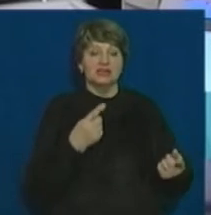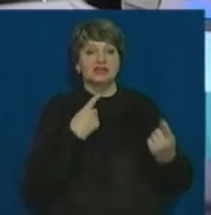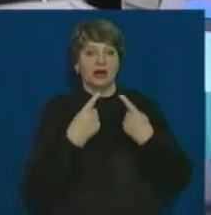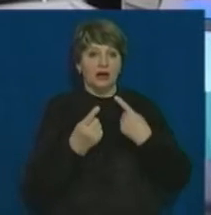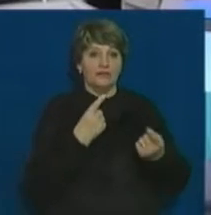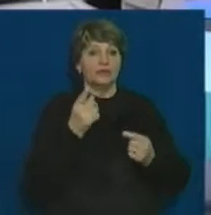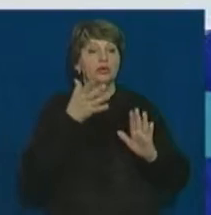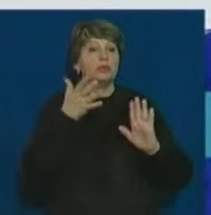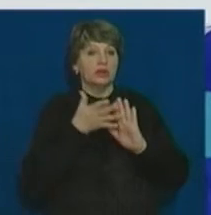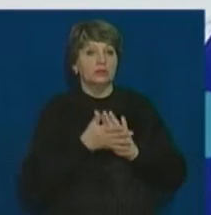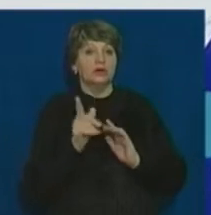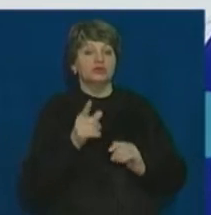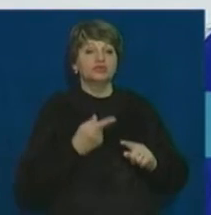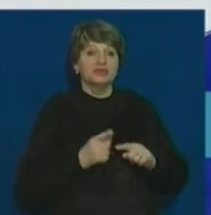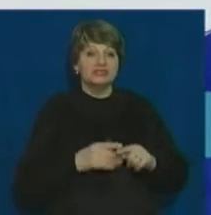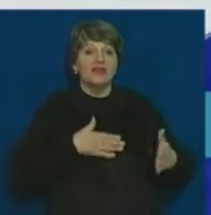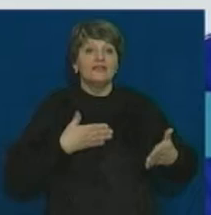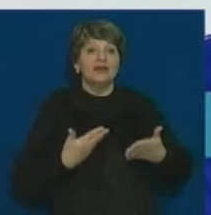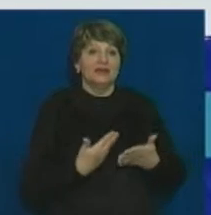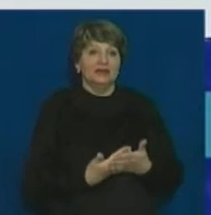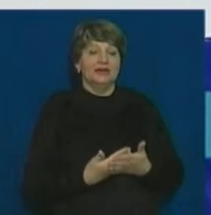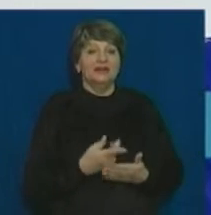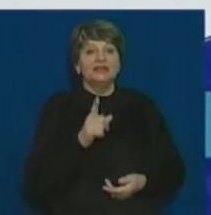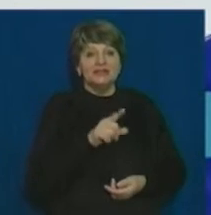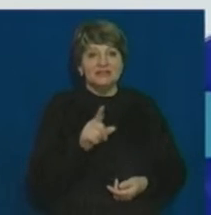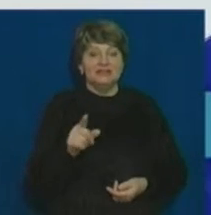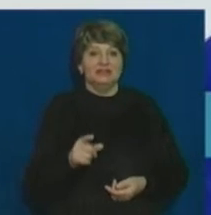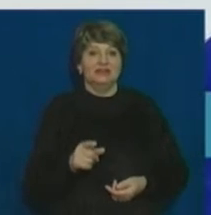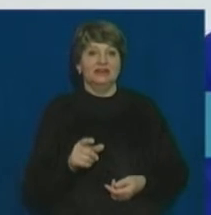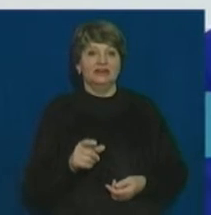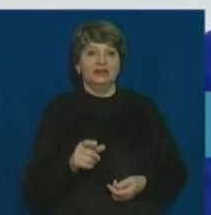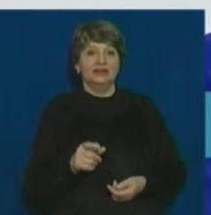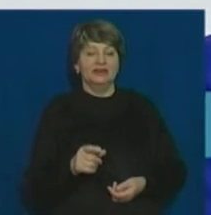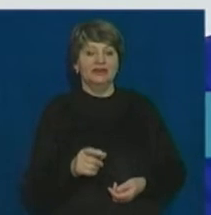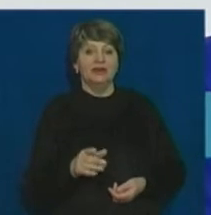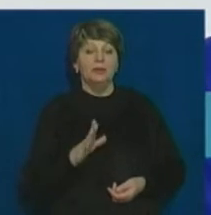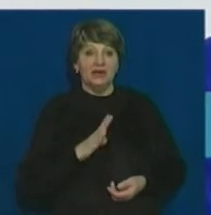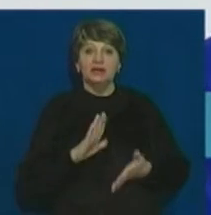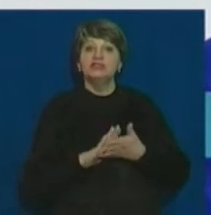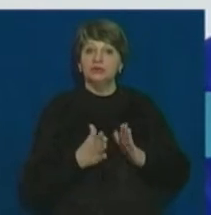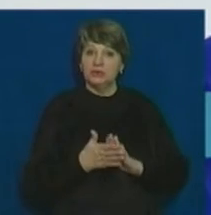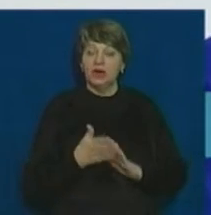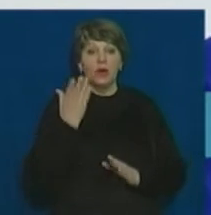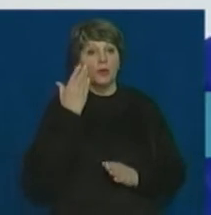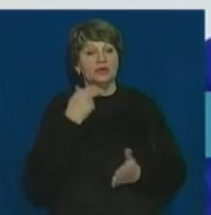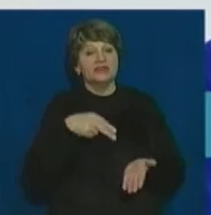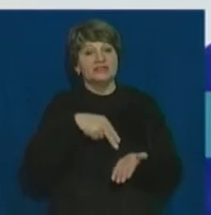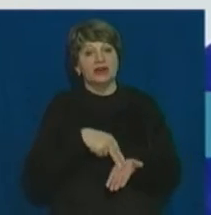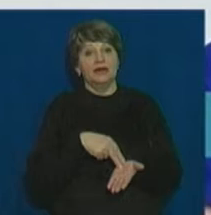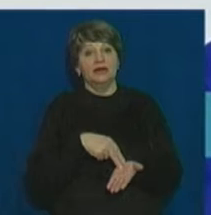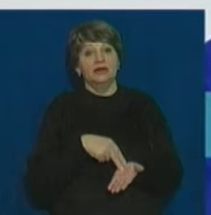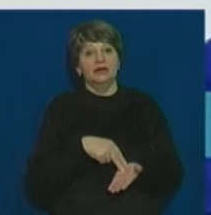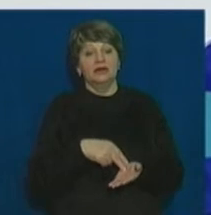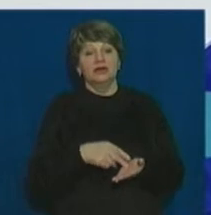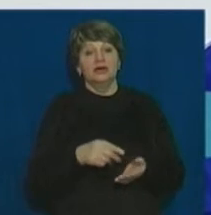що це волонтери, що якби ті самі були ситуації, коли стоїть